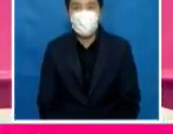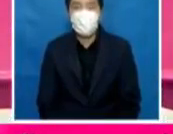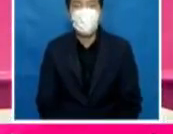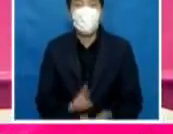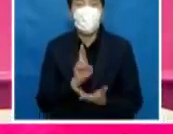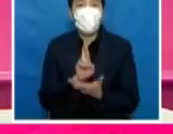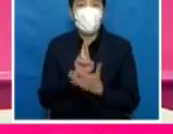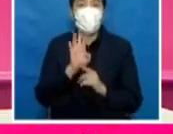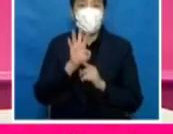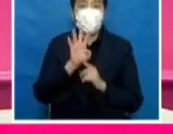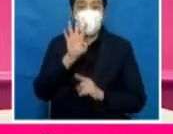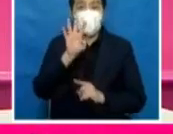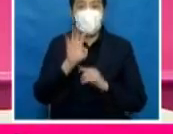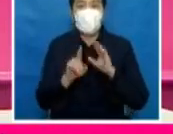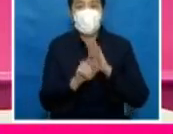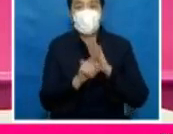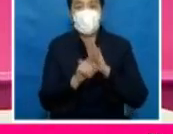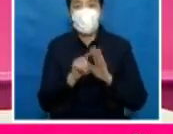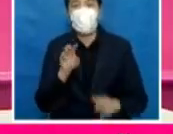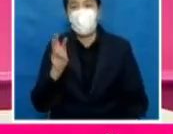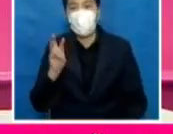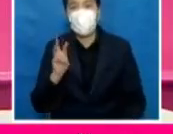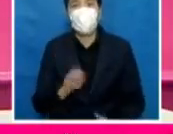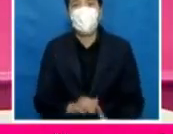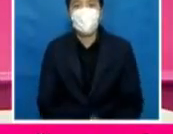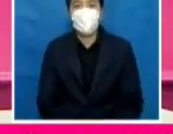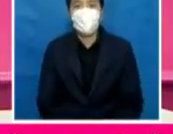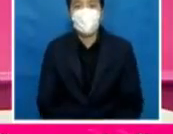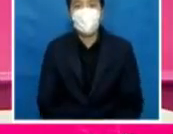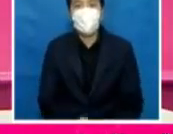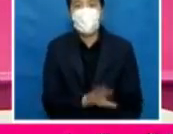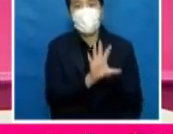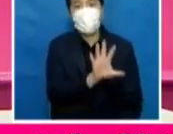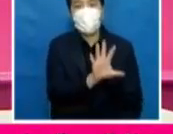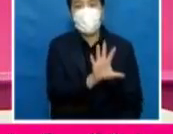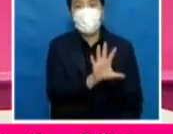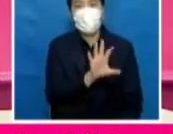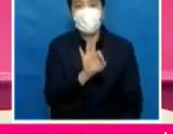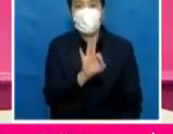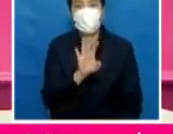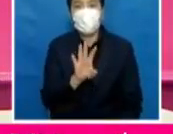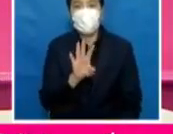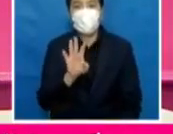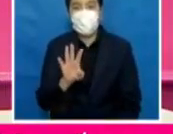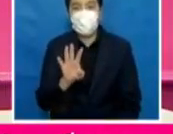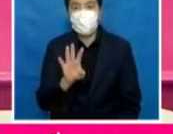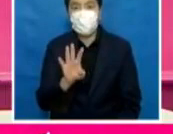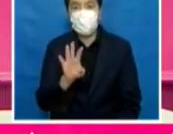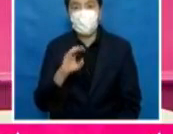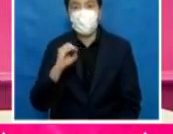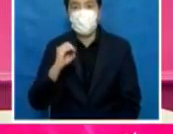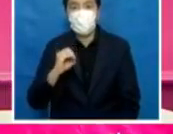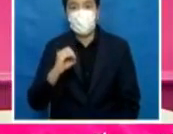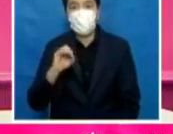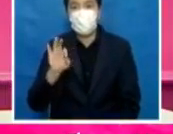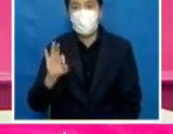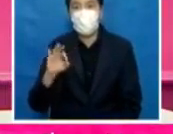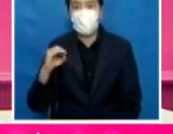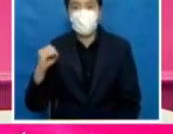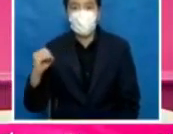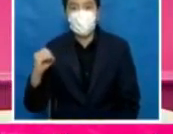อันดับที่4หมุนครั้งที่6เลขที่ออก5 944